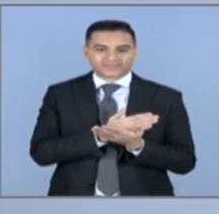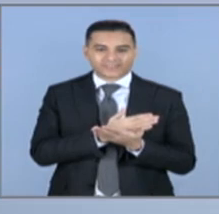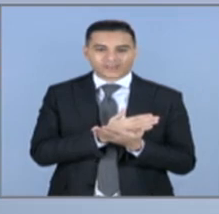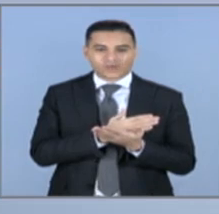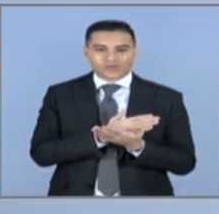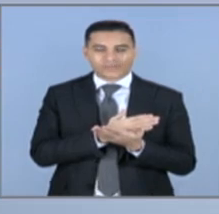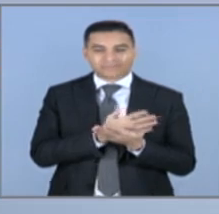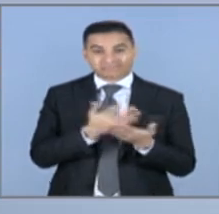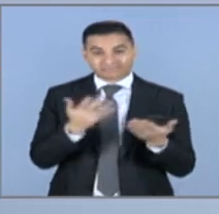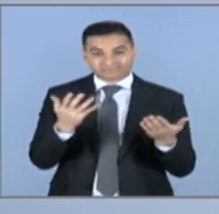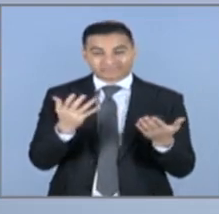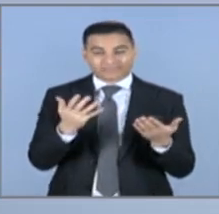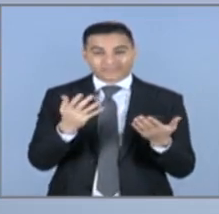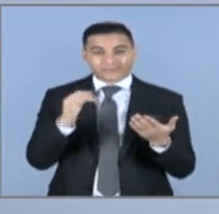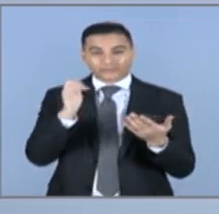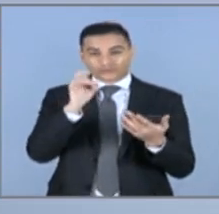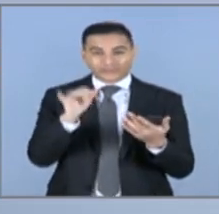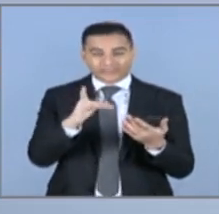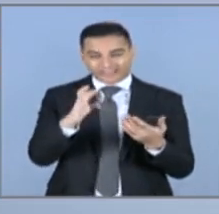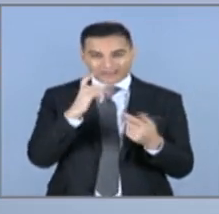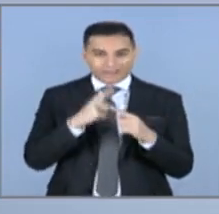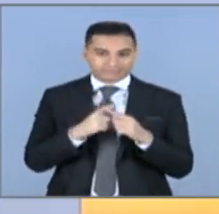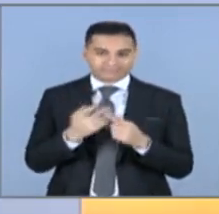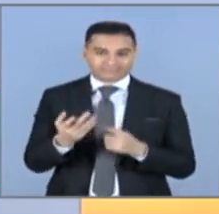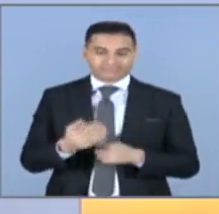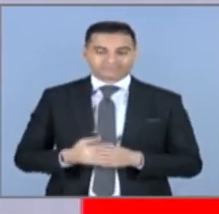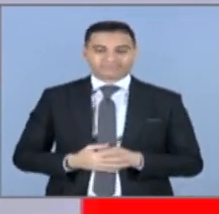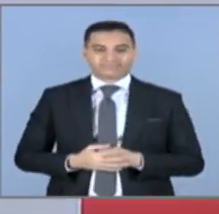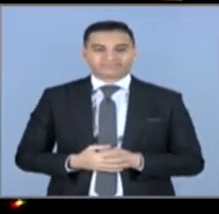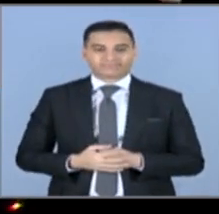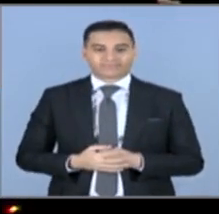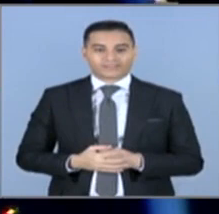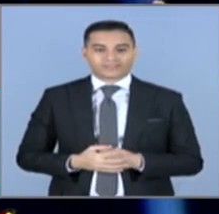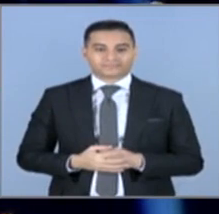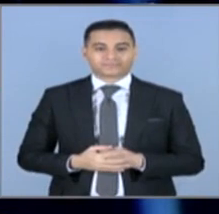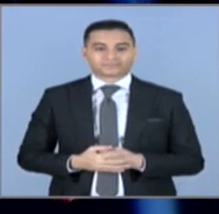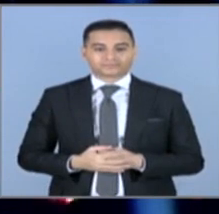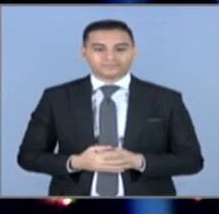جنسية تانية. مصطفى، إجابة خاطئة.